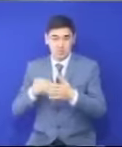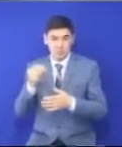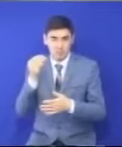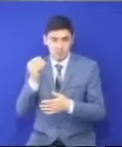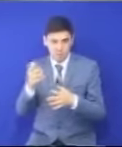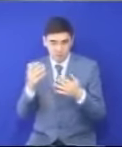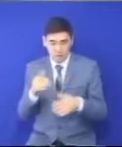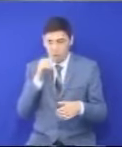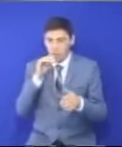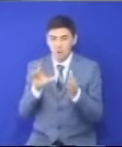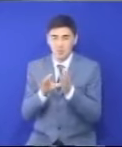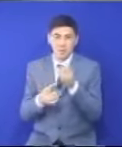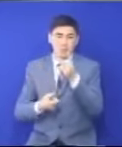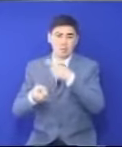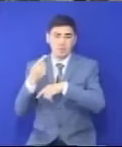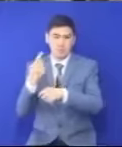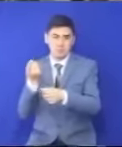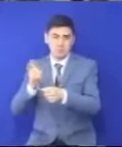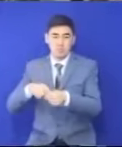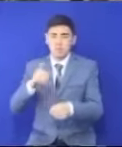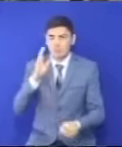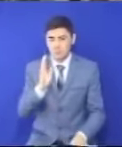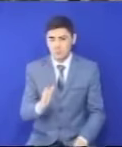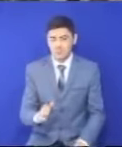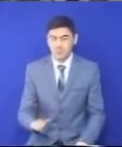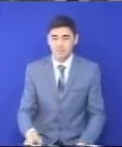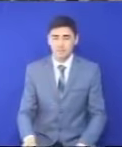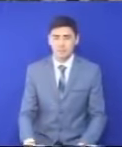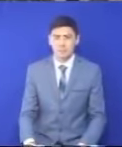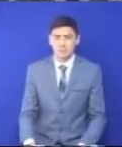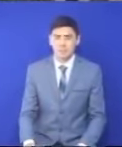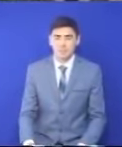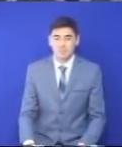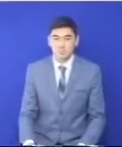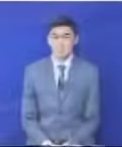қосылады. Рыскүл Мадуасова, Нұргүл Садықова, Серік Нұртаза, Семей телеарнасы.